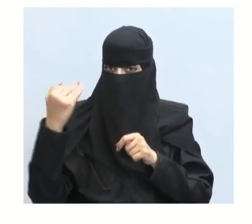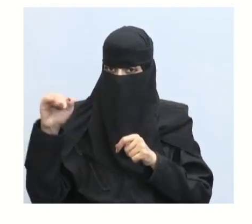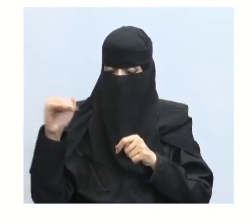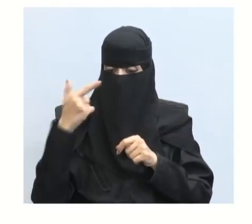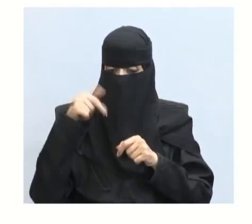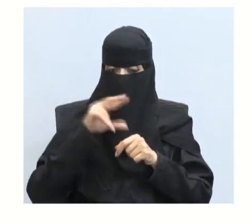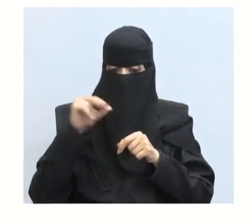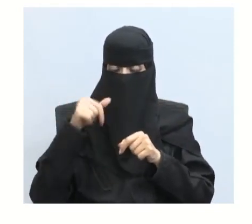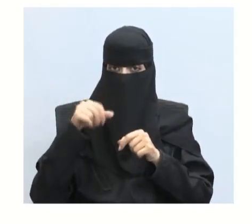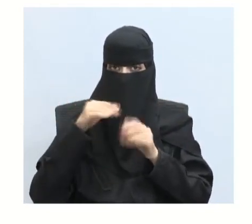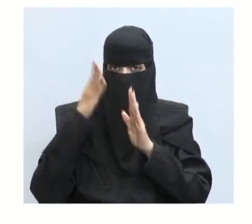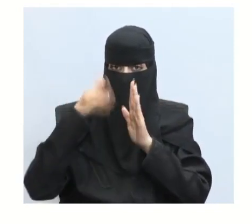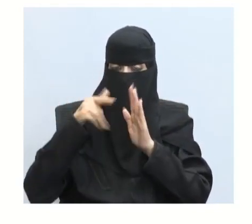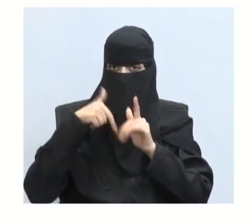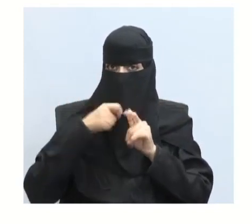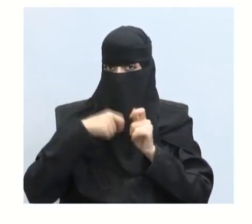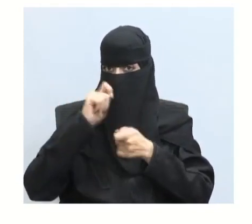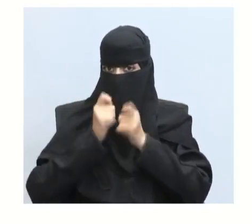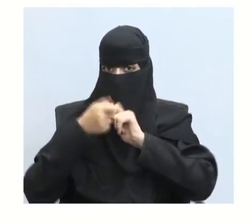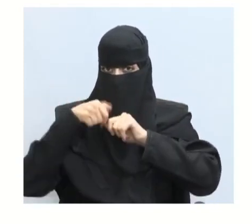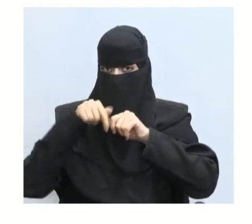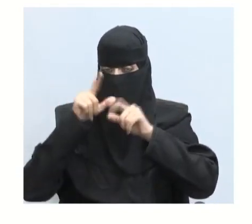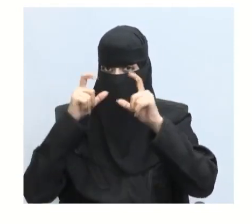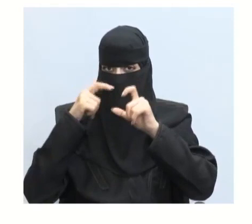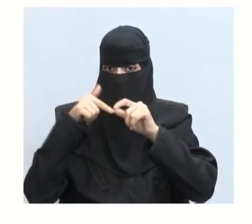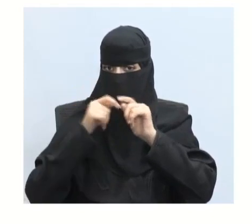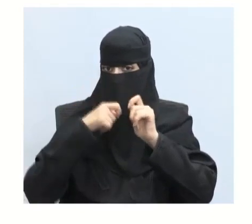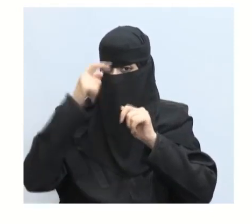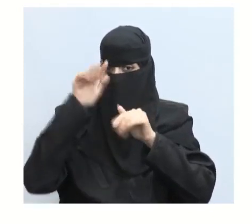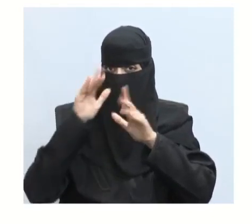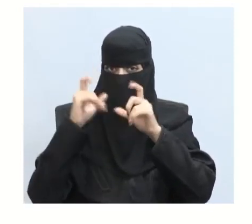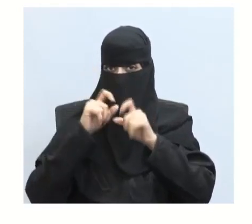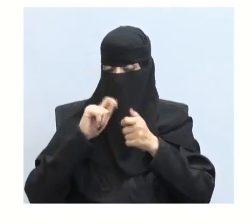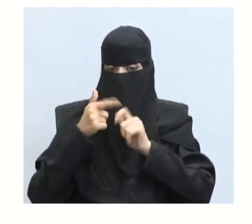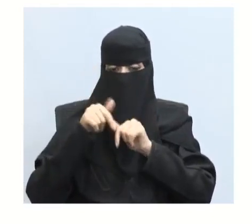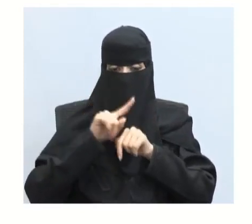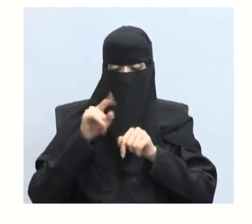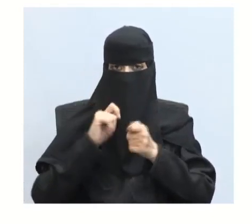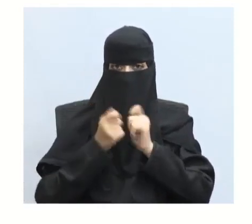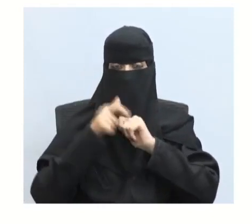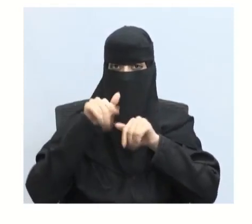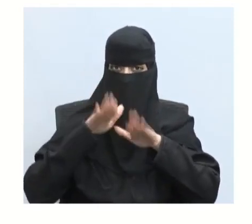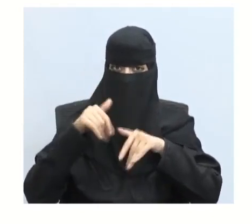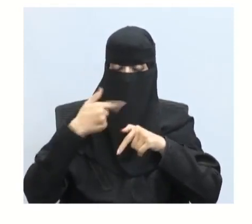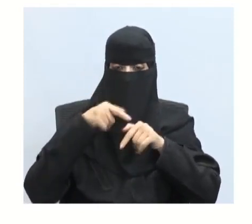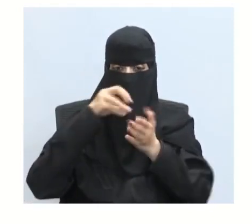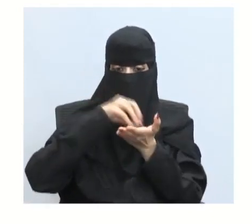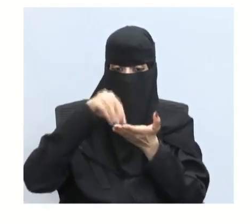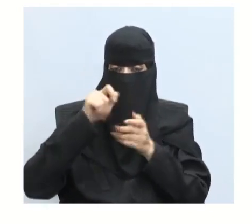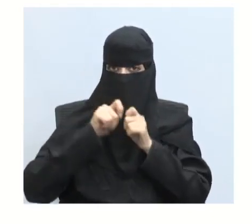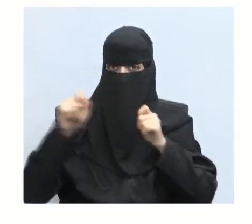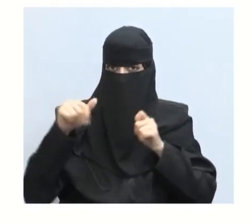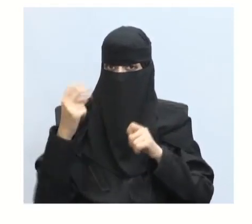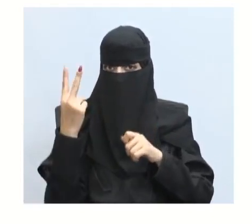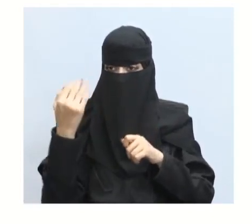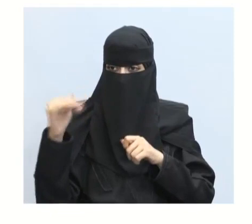مراه مستويه هل ستتغير صفات الصوره او طول الصوره لن تتغير طول الصوره ايضا ستقع على بعد